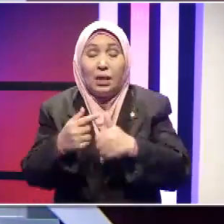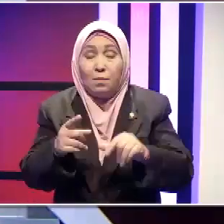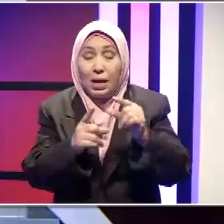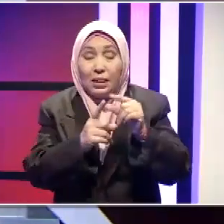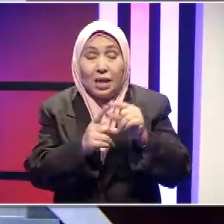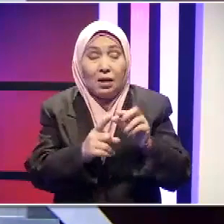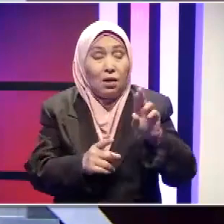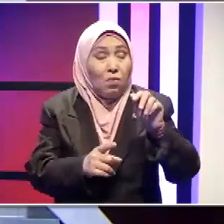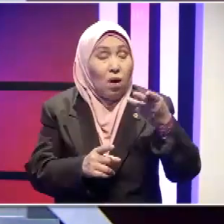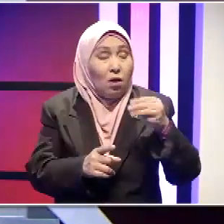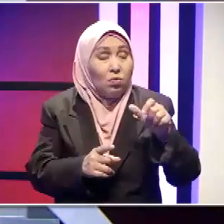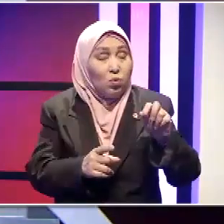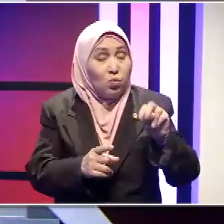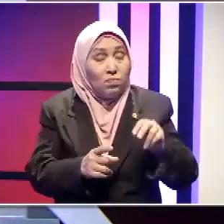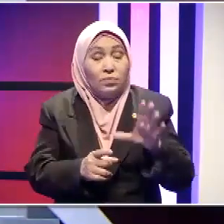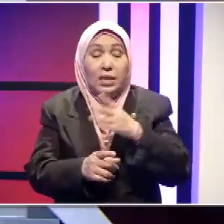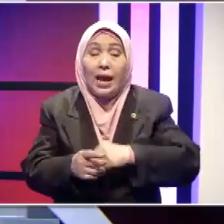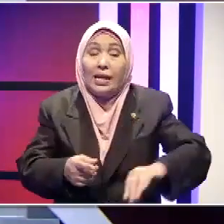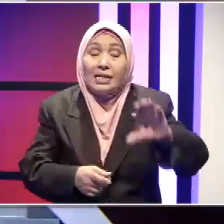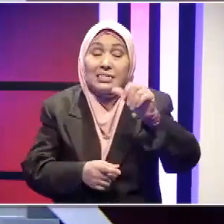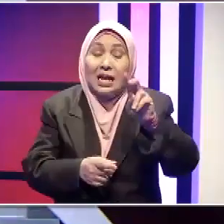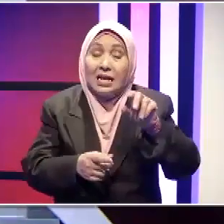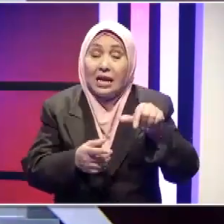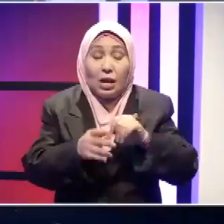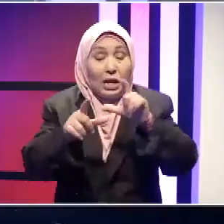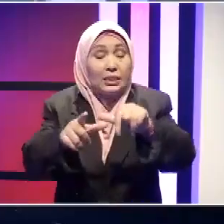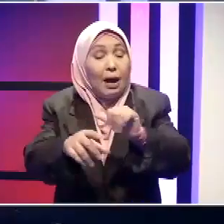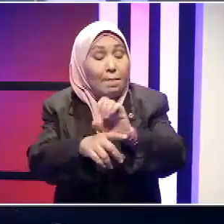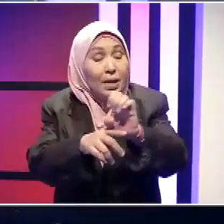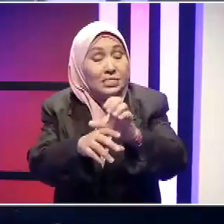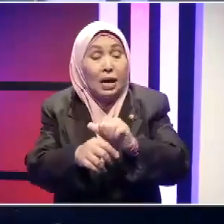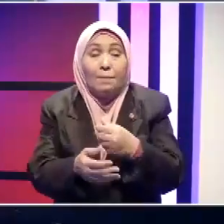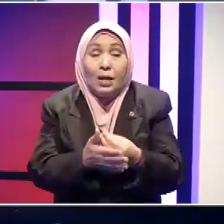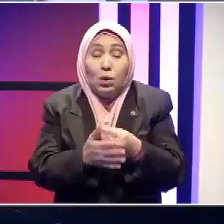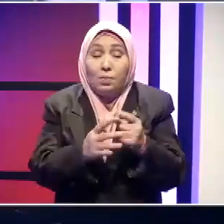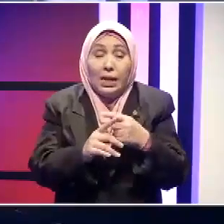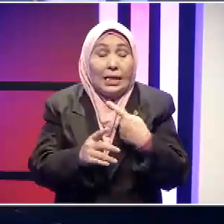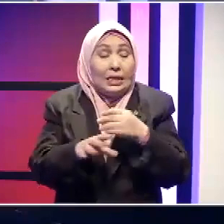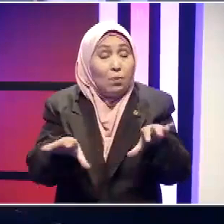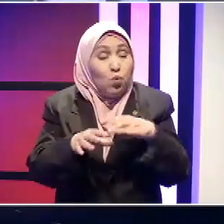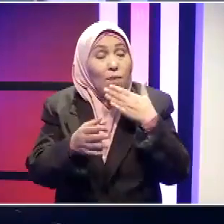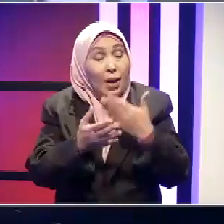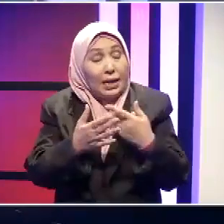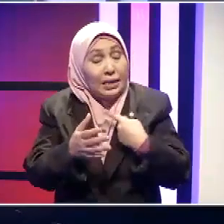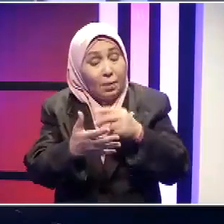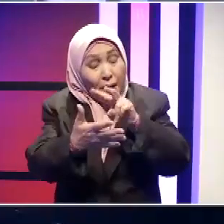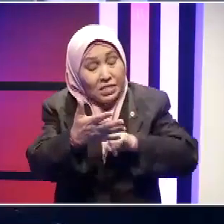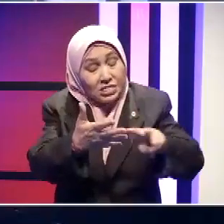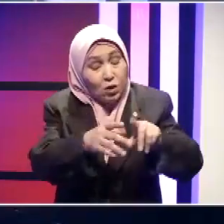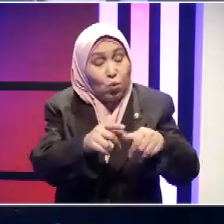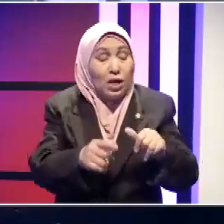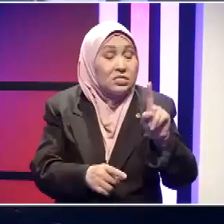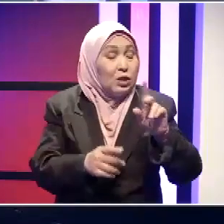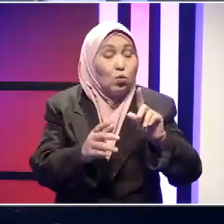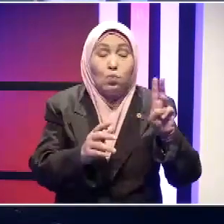penuturan kita gadai tetap masuk berapa duit make bila kita berbuat baik kita baca Quran 1pc ini